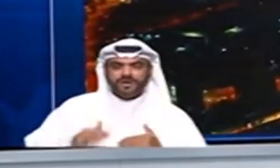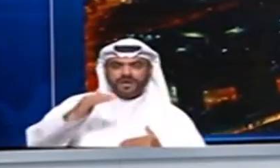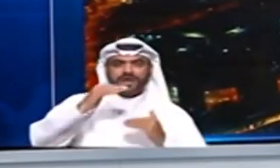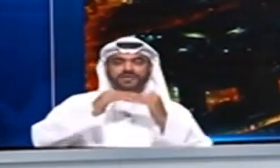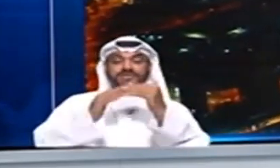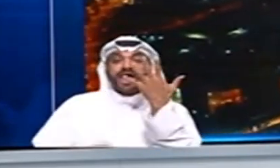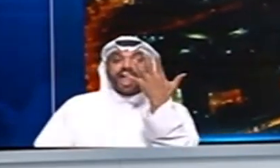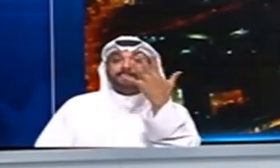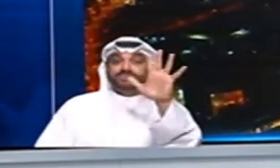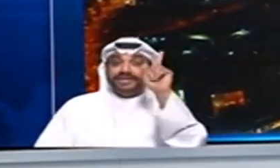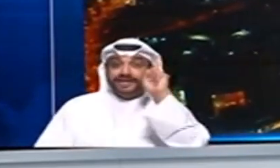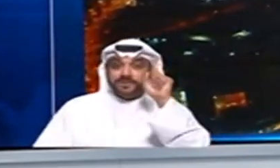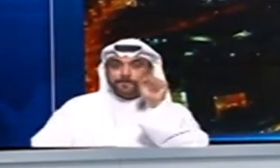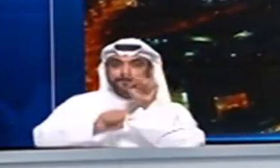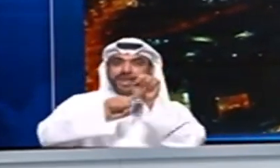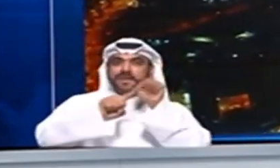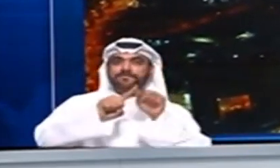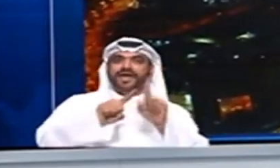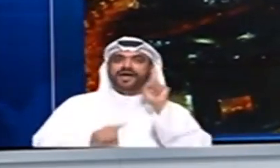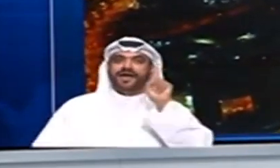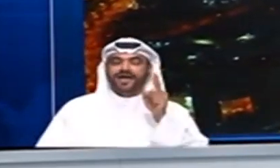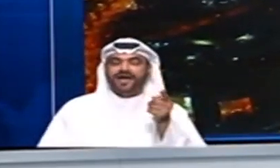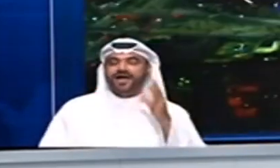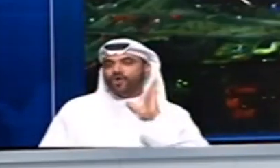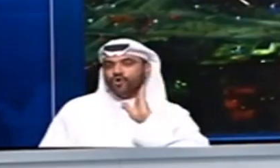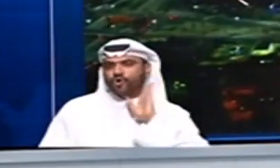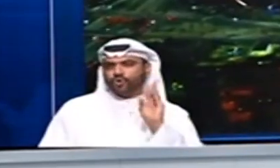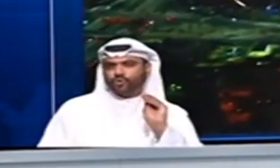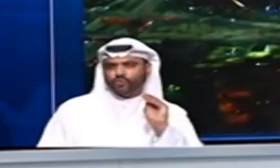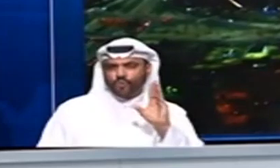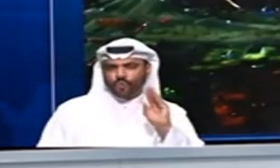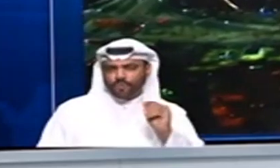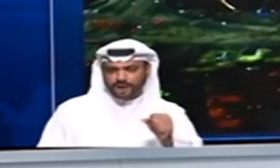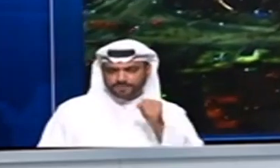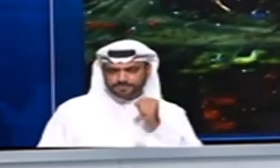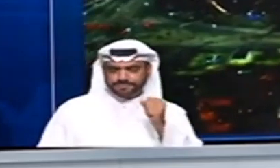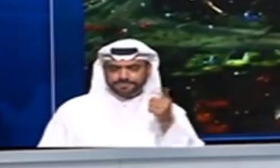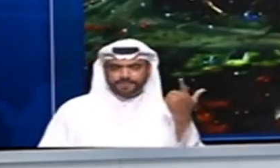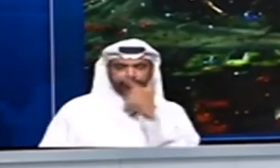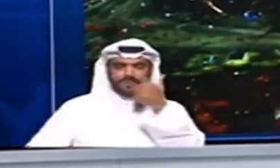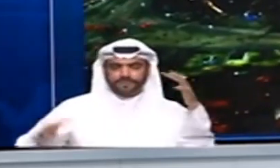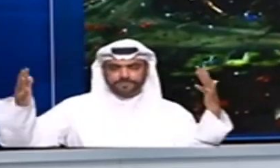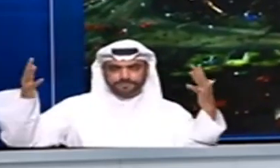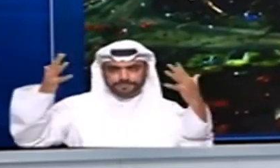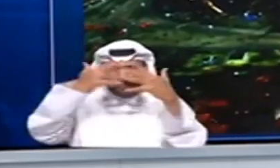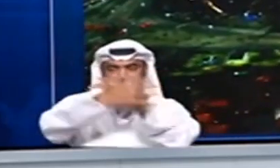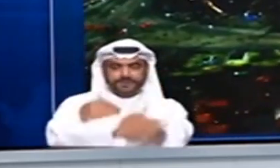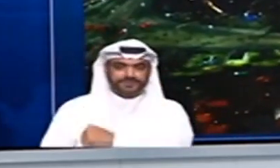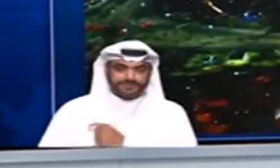45 إلى 50% على بعض المناطق السكنية وأكثر من ذلك على المناطق الساحلية والجزر، وتتفاوت ما بين